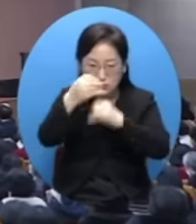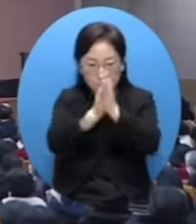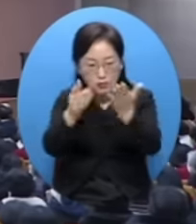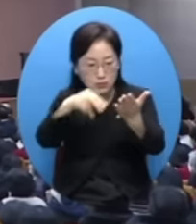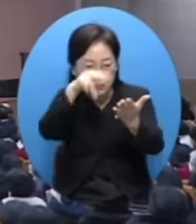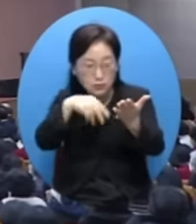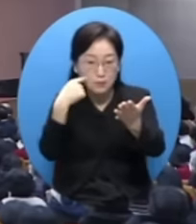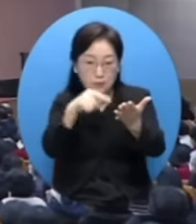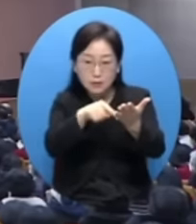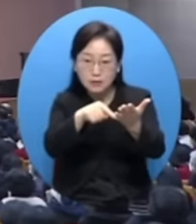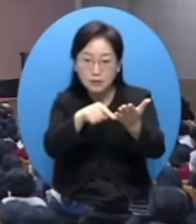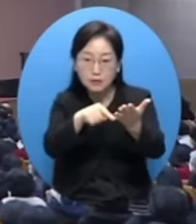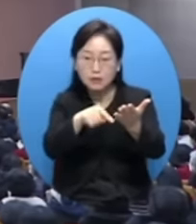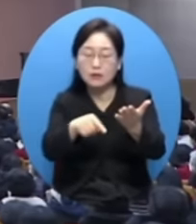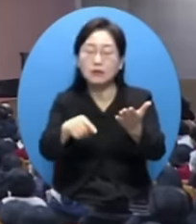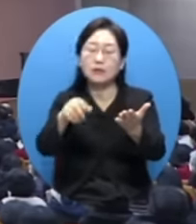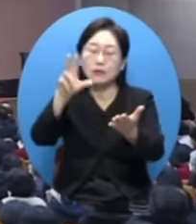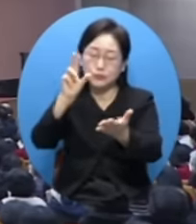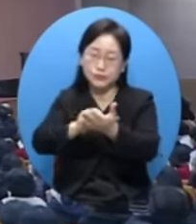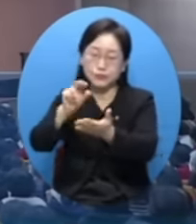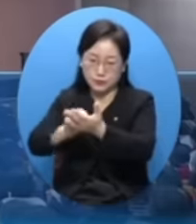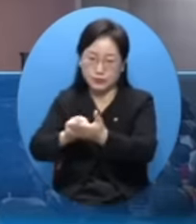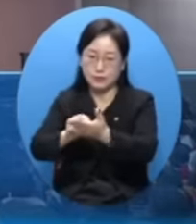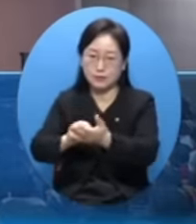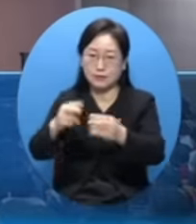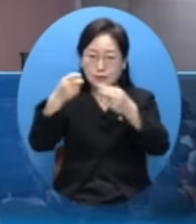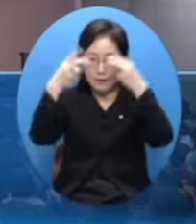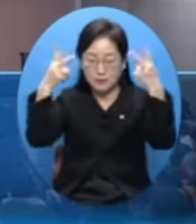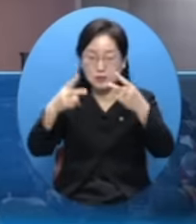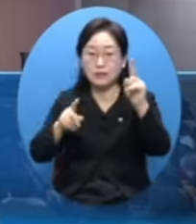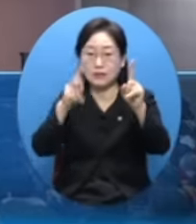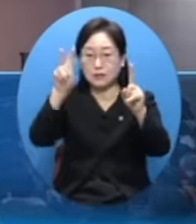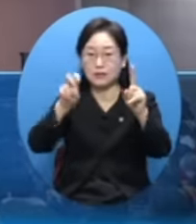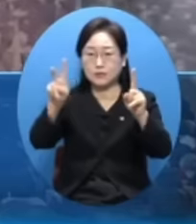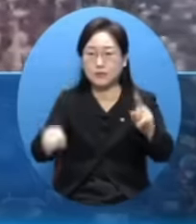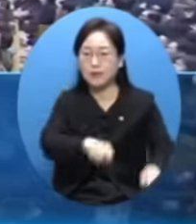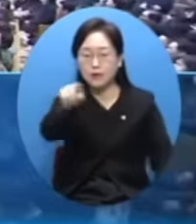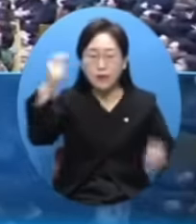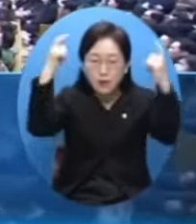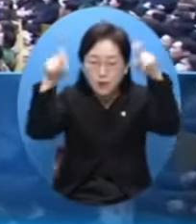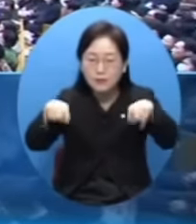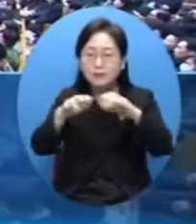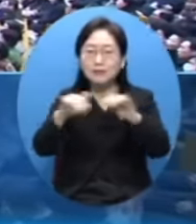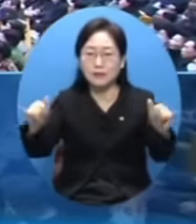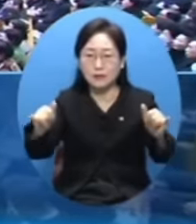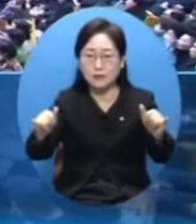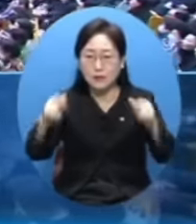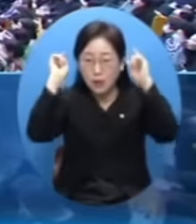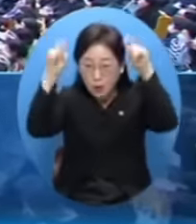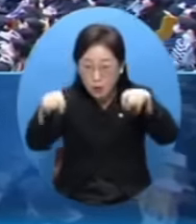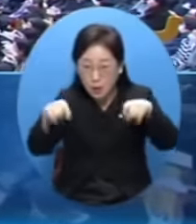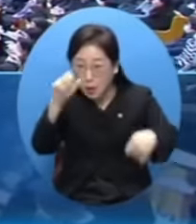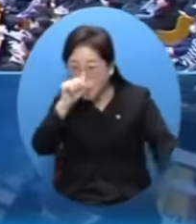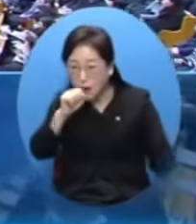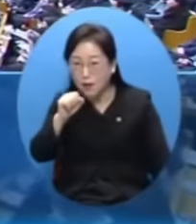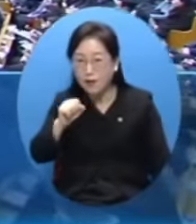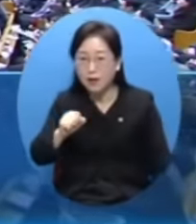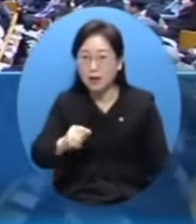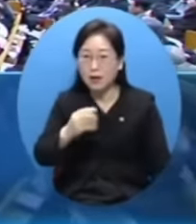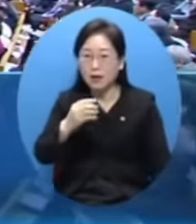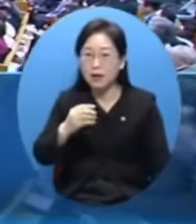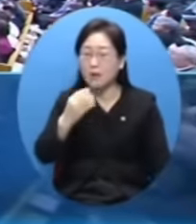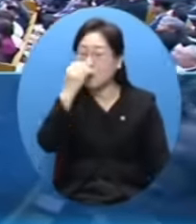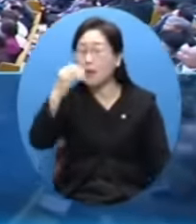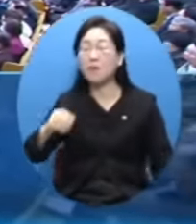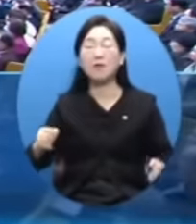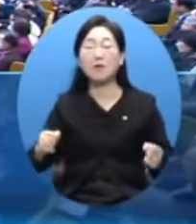그애들의 문제를 지역하고 있습니다 잠언서 1장 22절에 너희 어리석은 자들은 어리석음을 좋아하며 만한 자들은